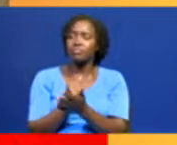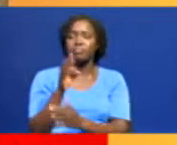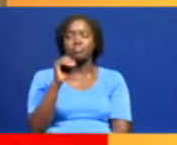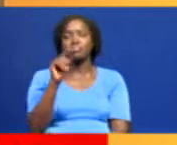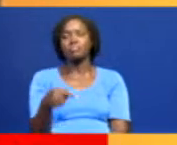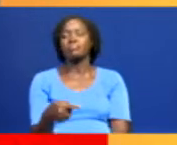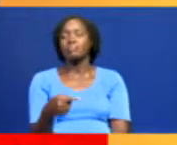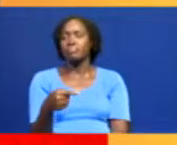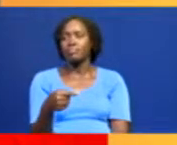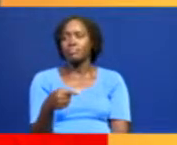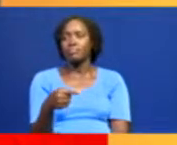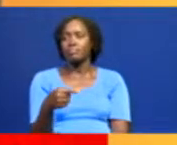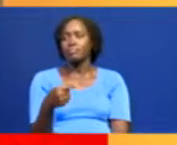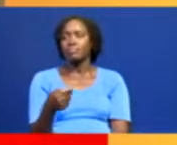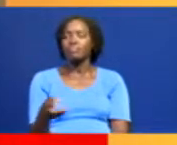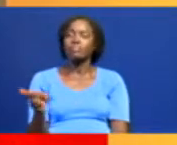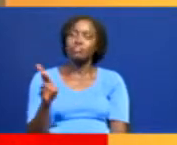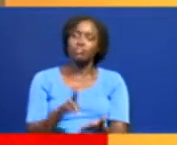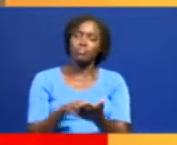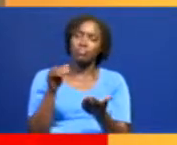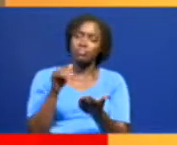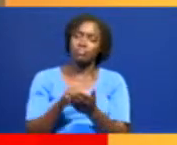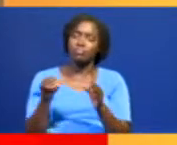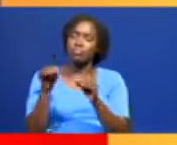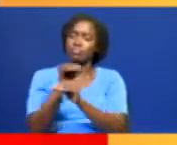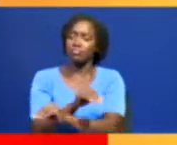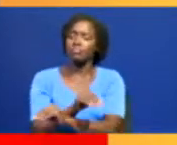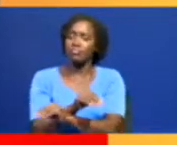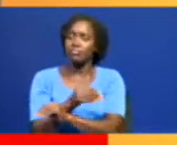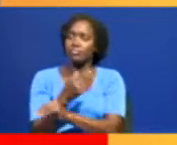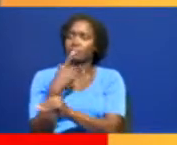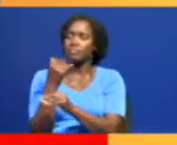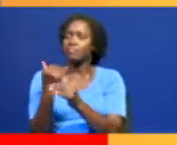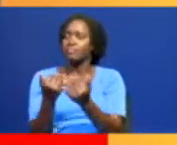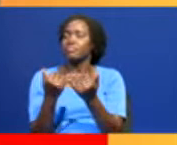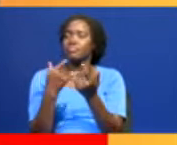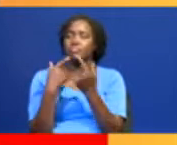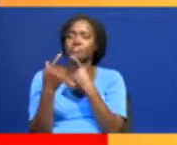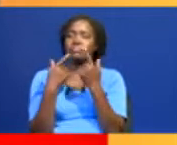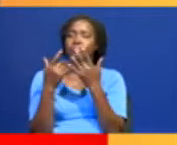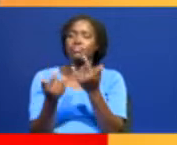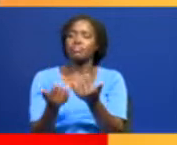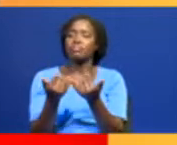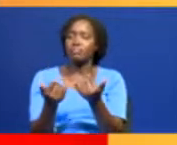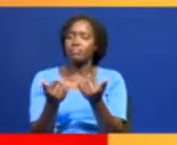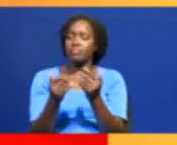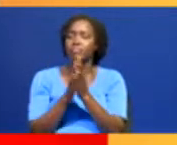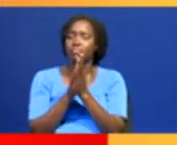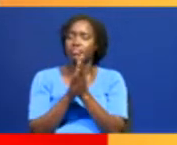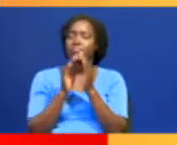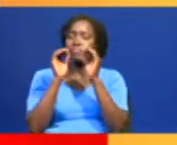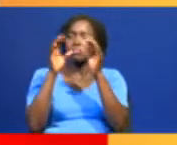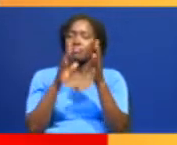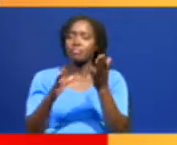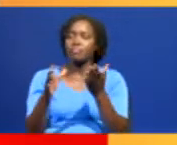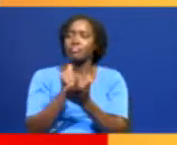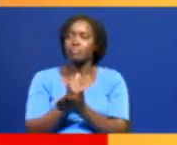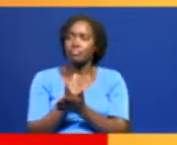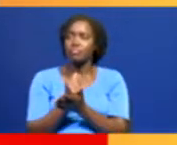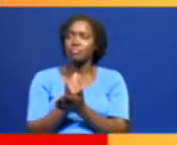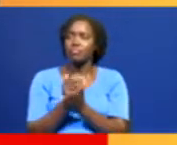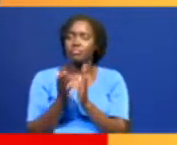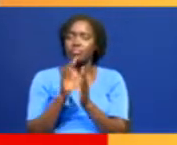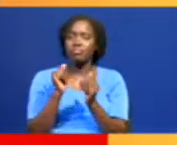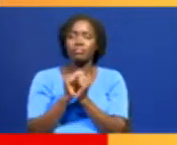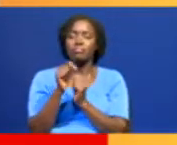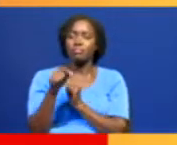1030, wakarudia wakafanya ile inaitwa replacement. Sasa tunapoongea leo walimu wanaandikwa kazi karibu